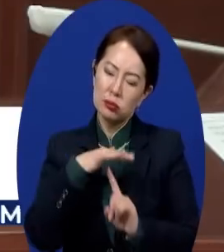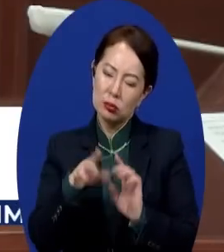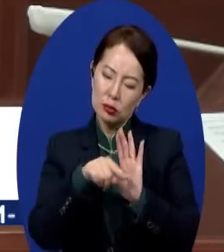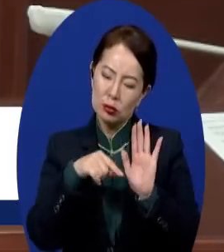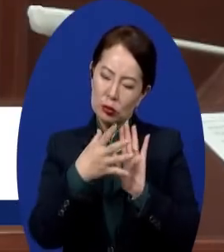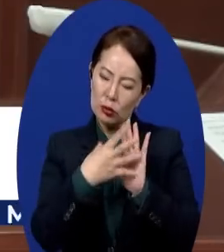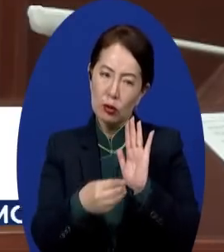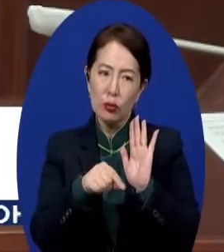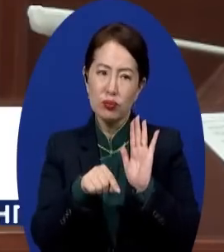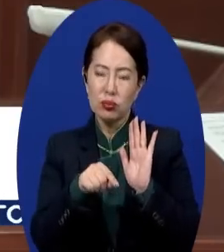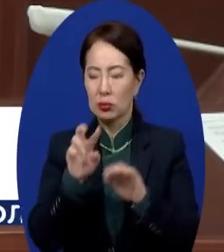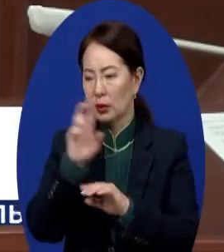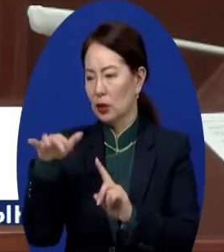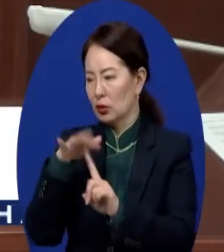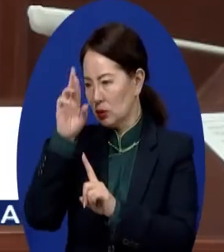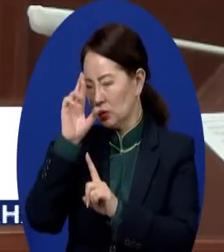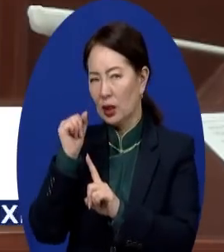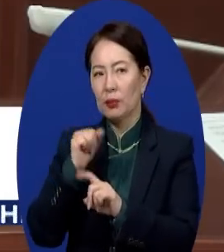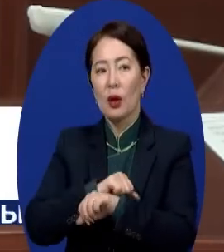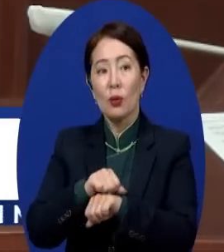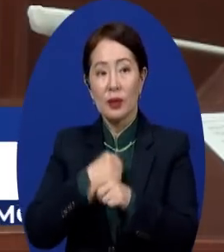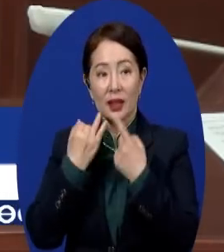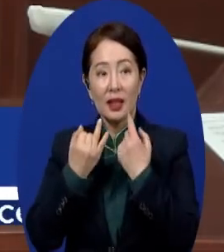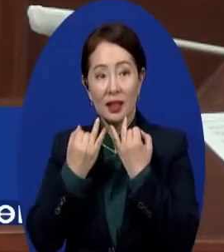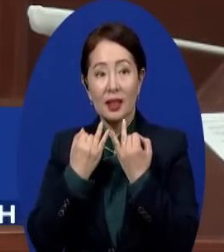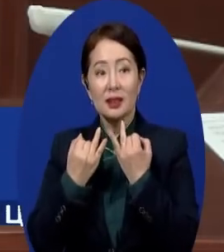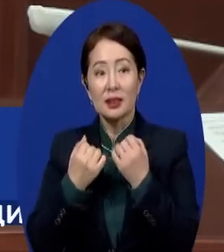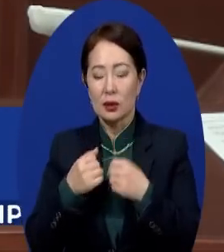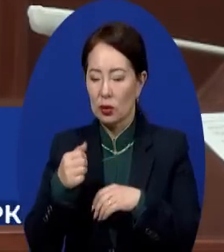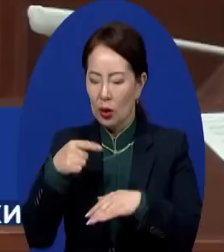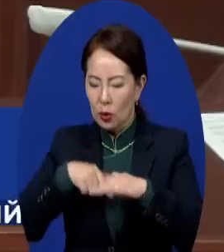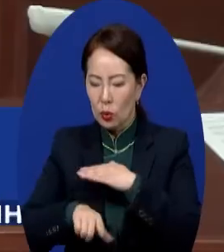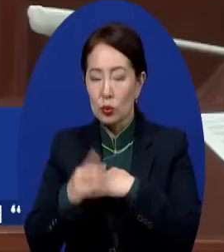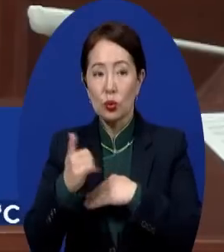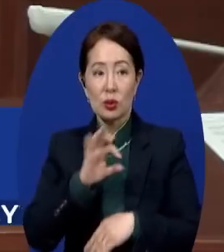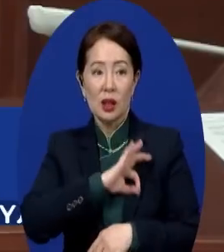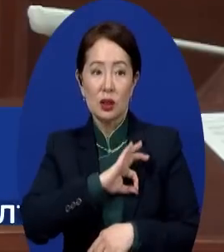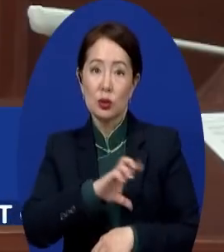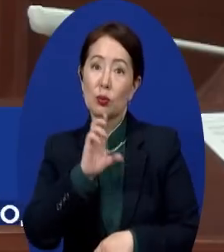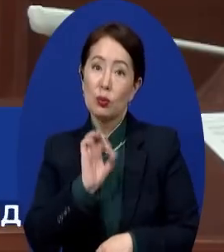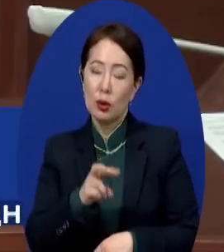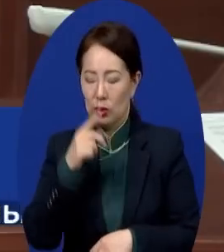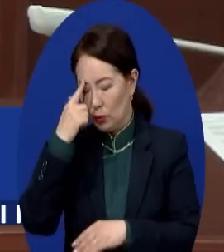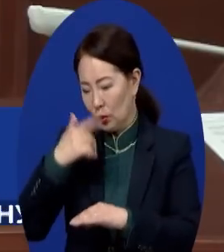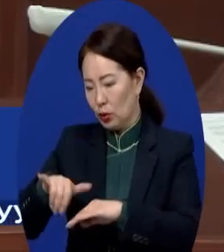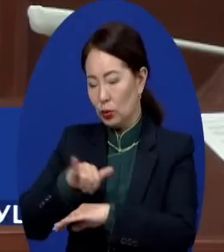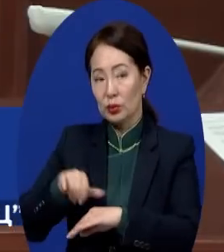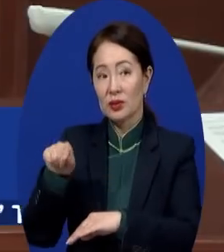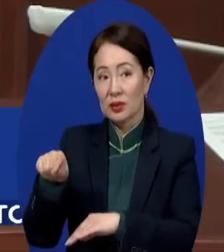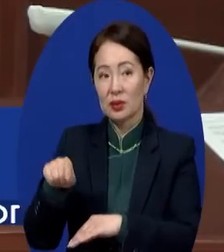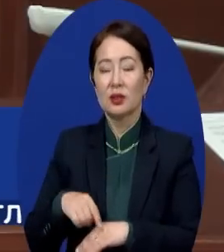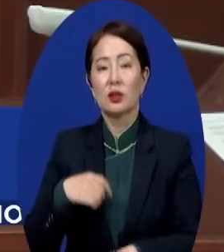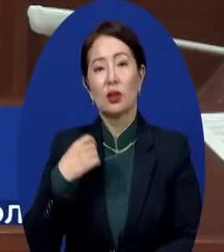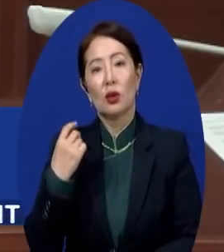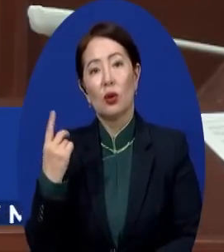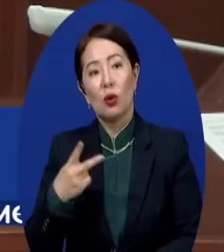асуудлаар бид нар байгаль орчны яамтыг нэлээд удаа ярьлаа. Тэгээд одоо гүний усыг ашиглаад байх юм бол Монгол улсын 2